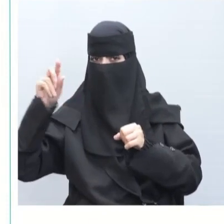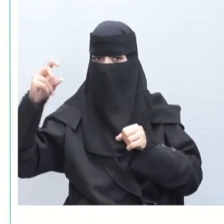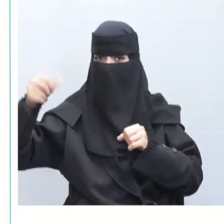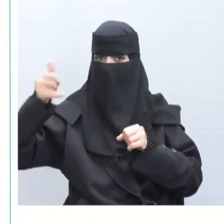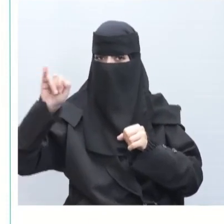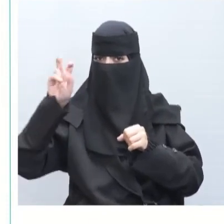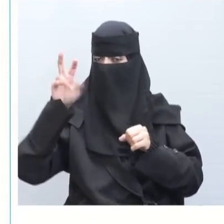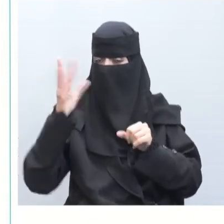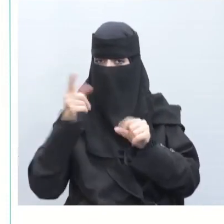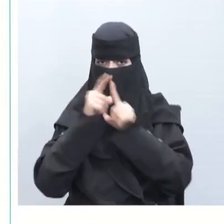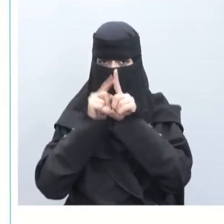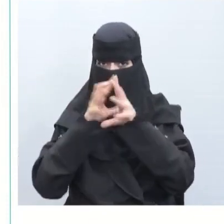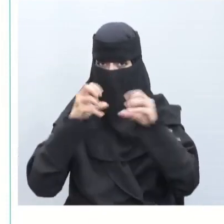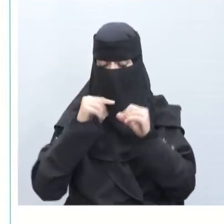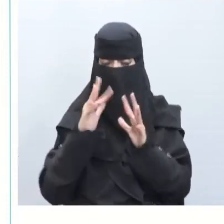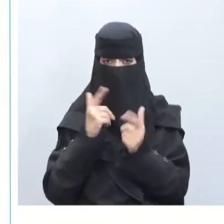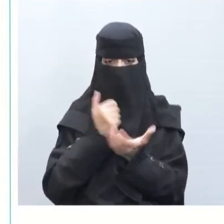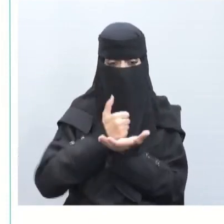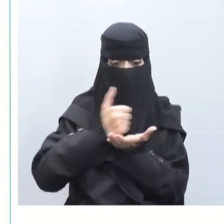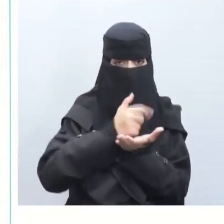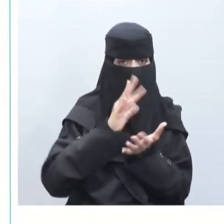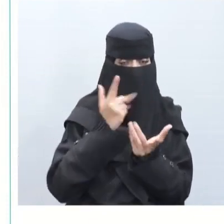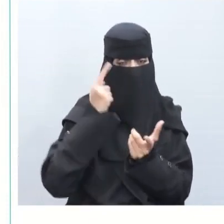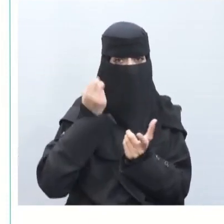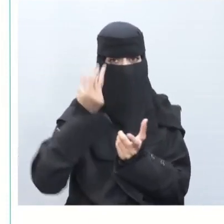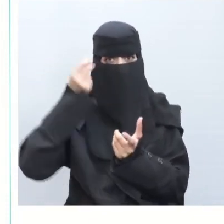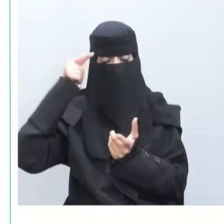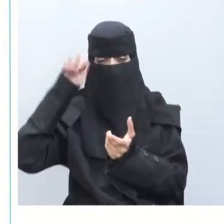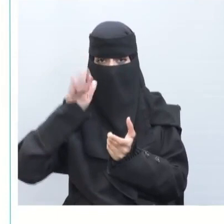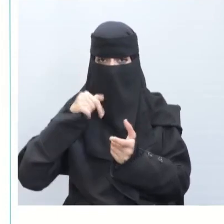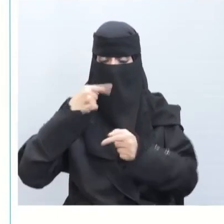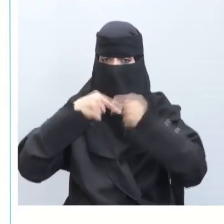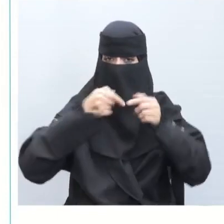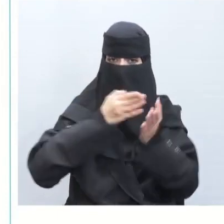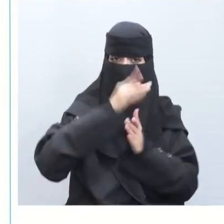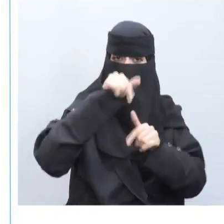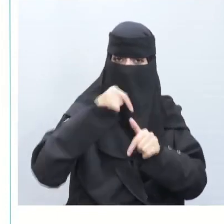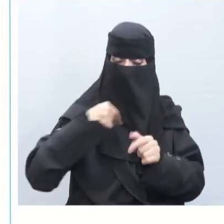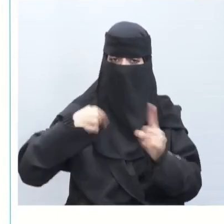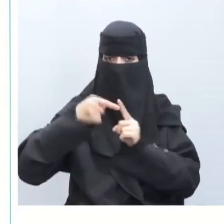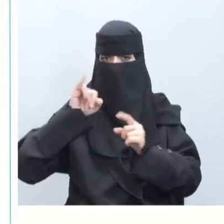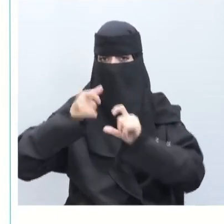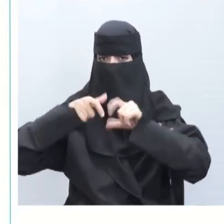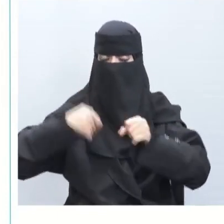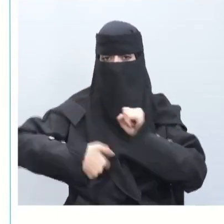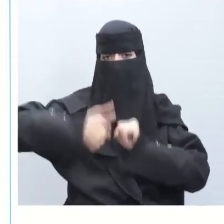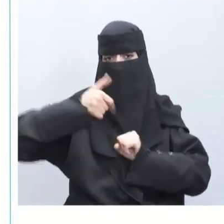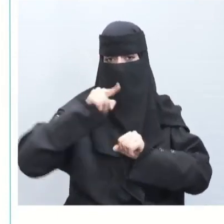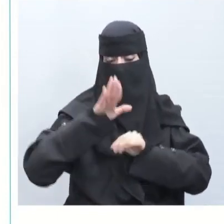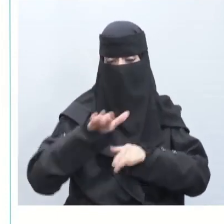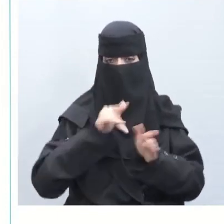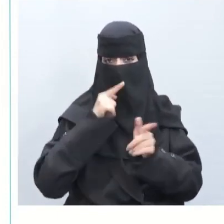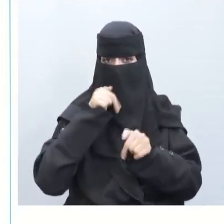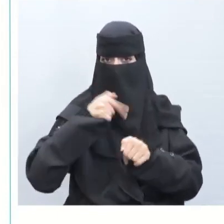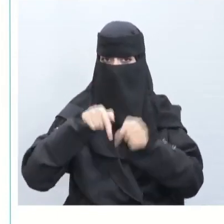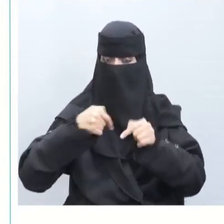السبل وما هي الافكار حول الاستدامه التي تسعى المنظمات الى تحقيقها ذكرنا